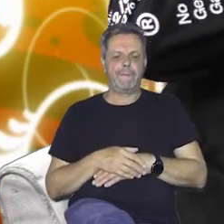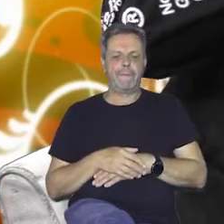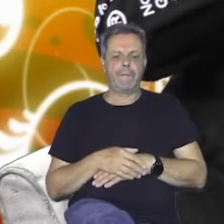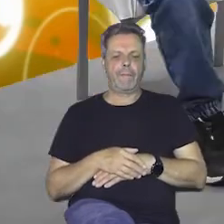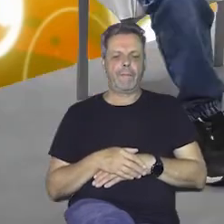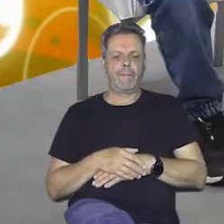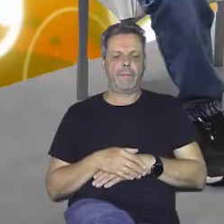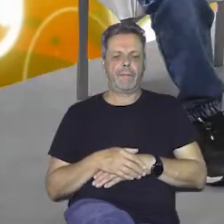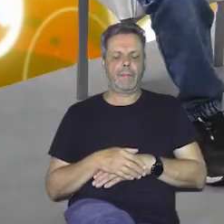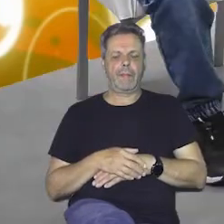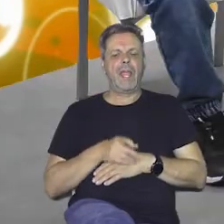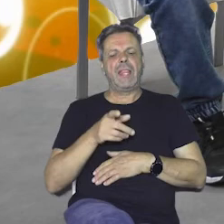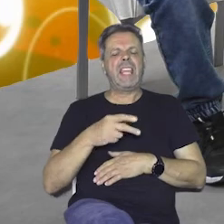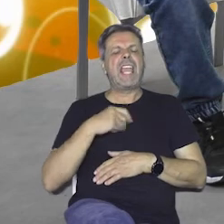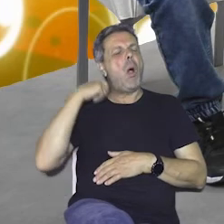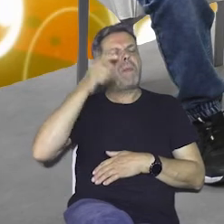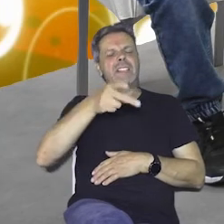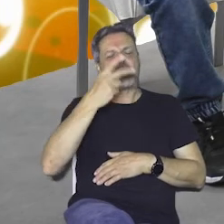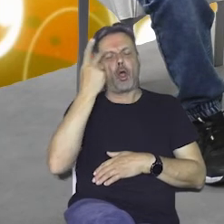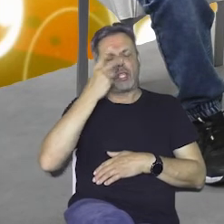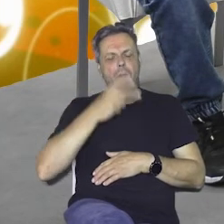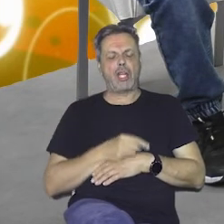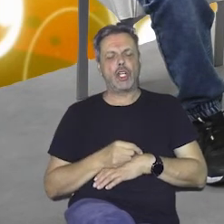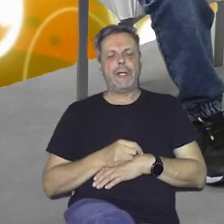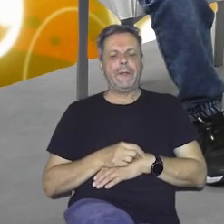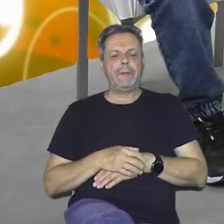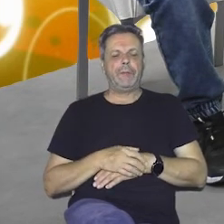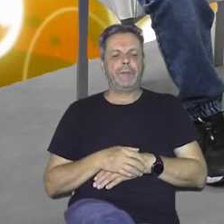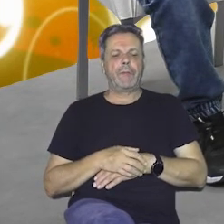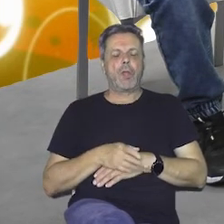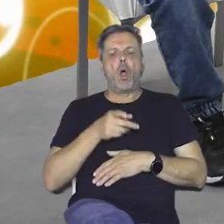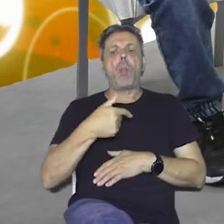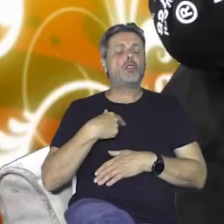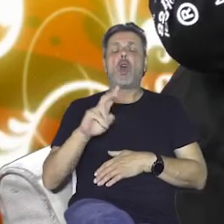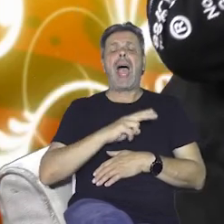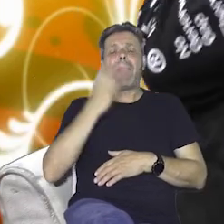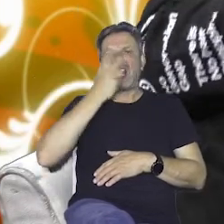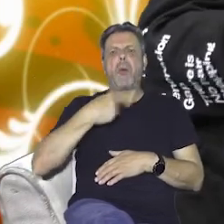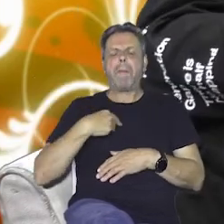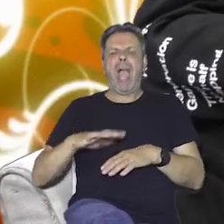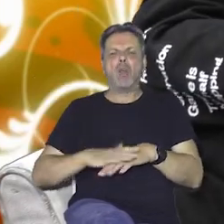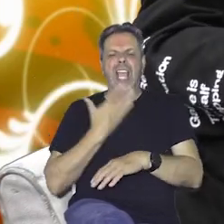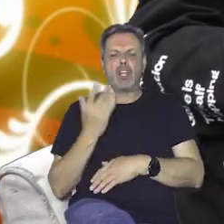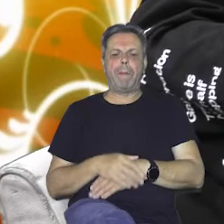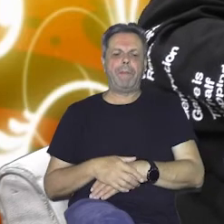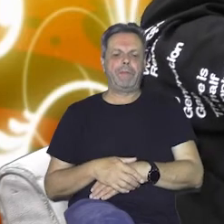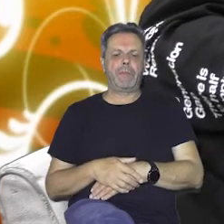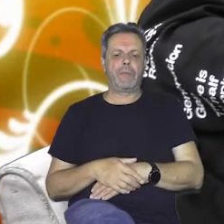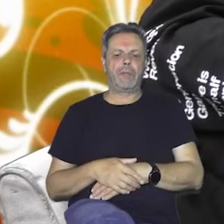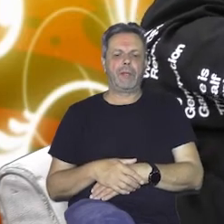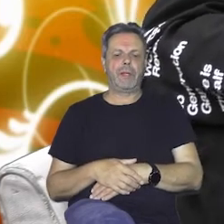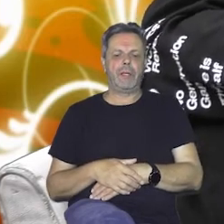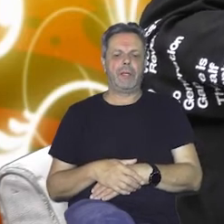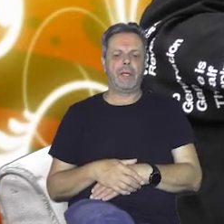pjesnik razumiješ više nego običan čovjek. Sve meni jasno. Ono što ne razumijem, to osjetim. Evo, dobro bit